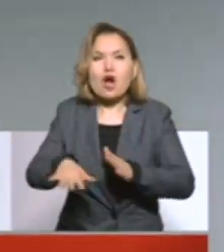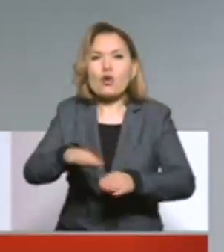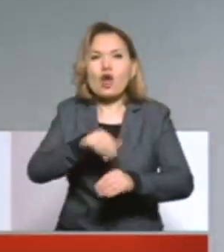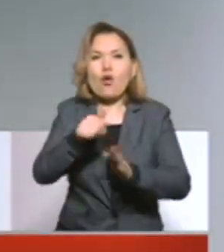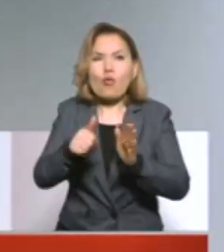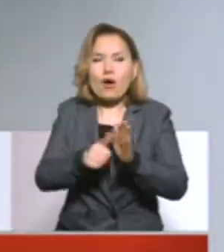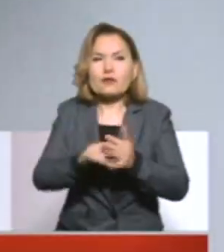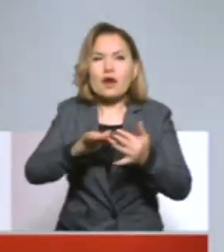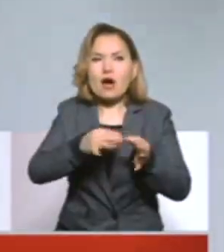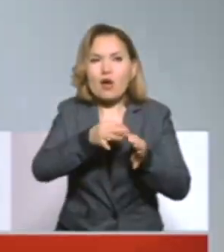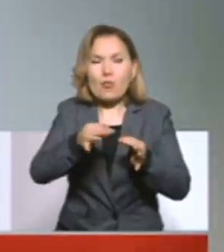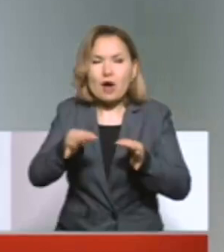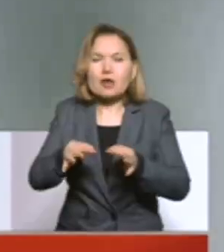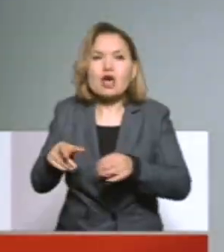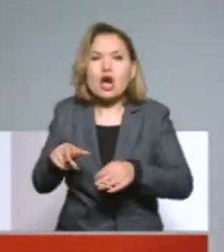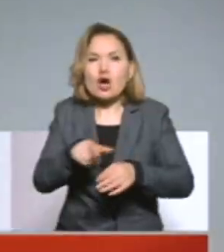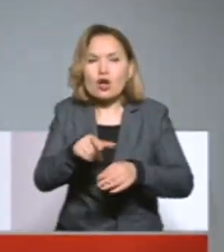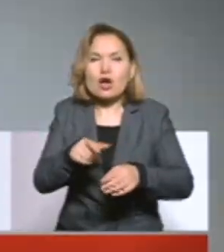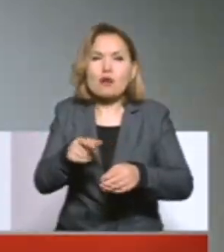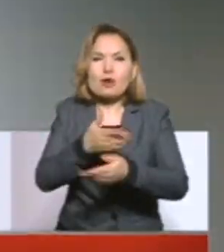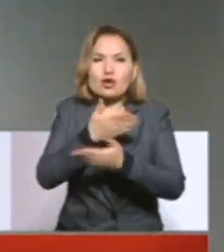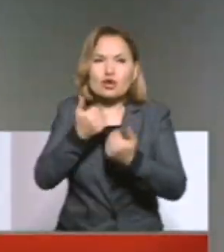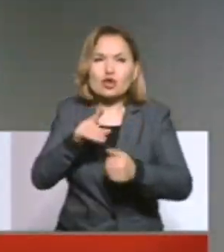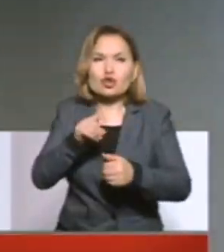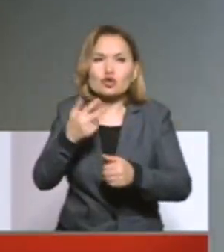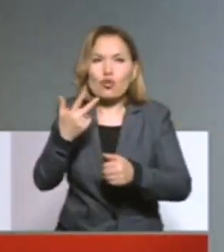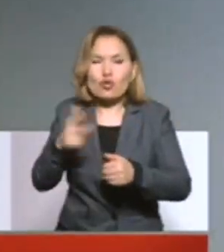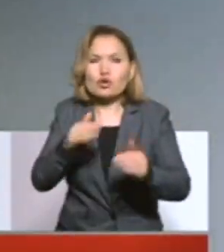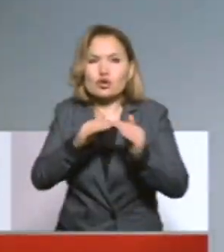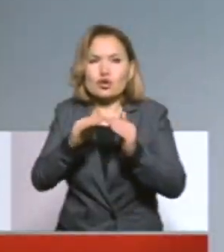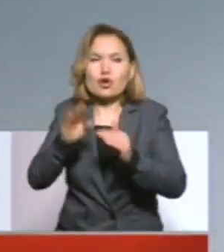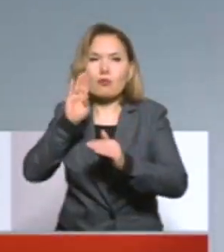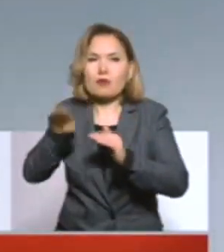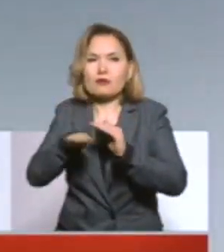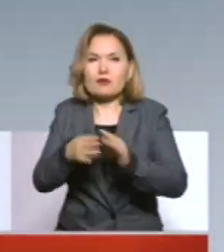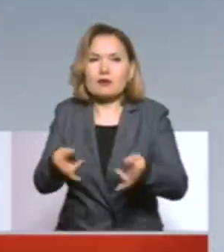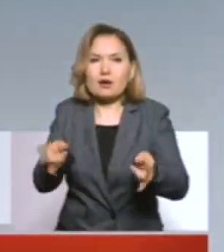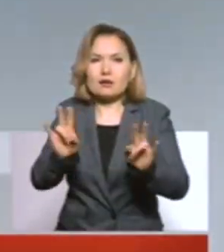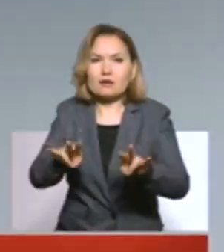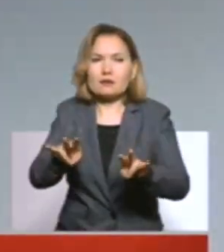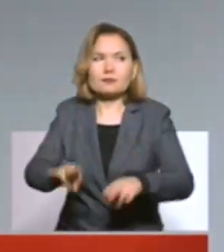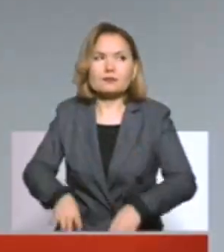16 елді мекенге қатынас жоқ, 130-дан астам үй суға кеткен.